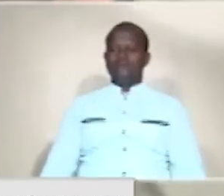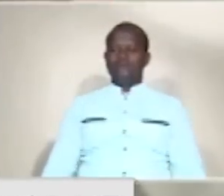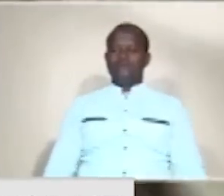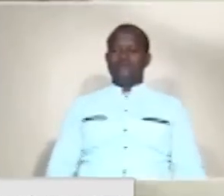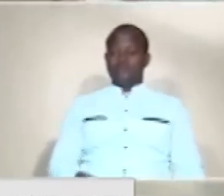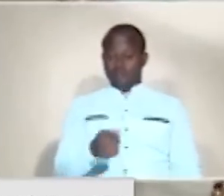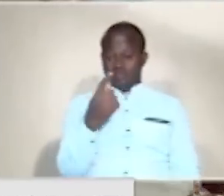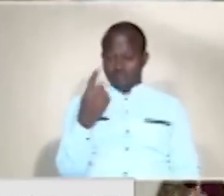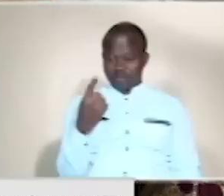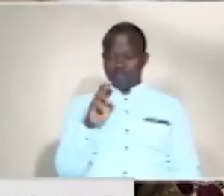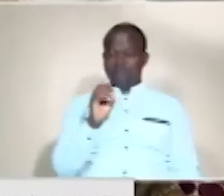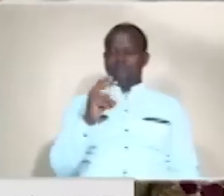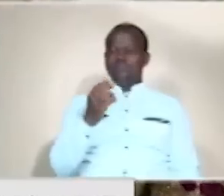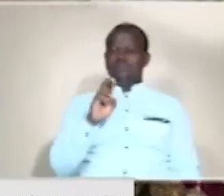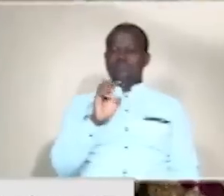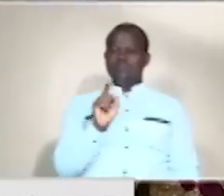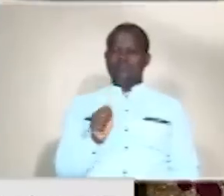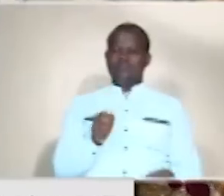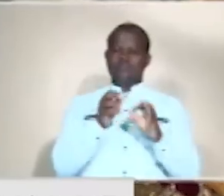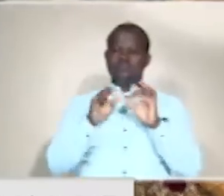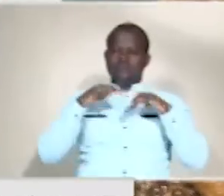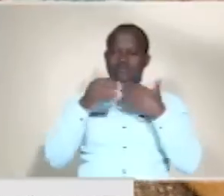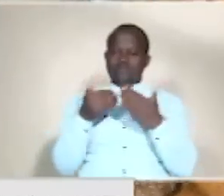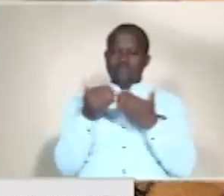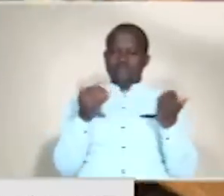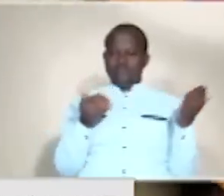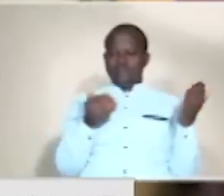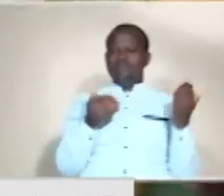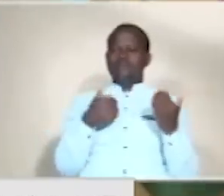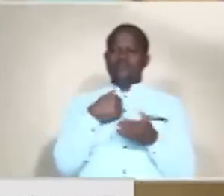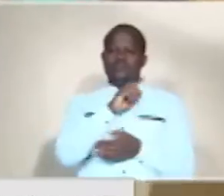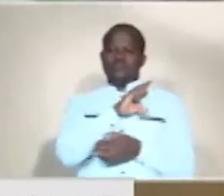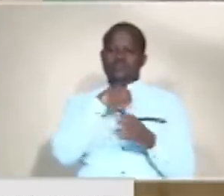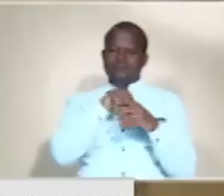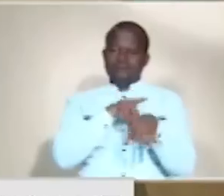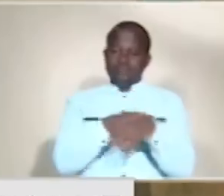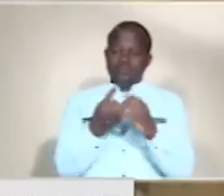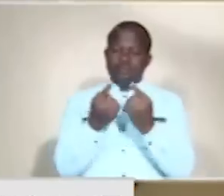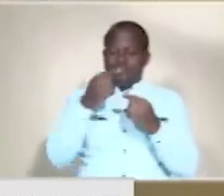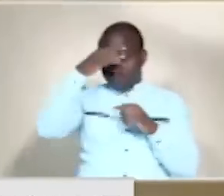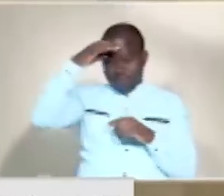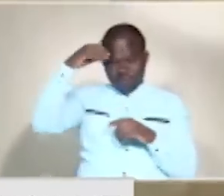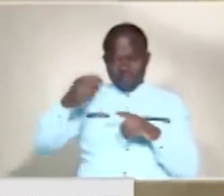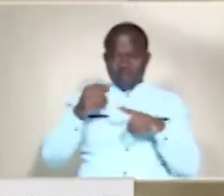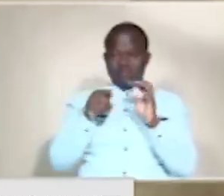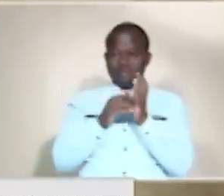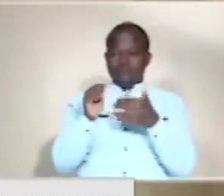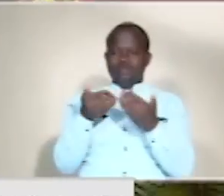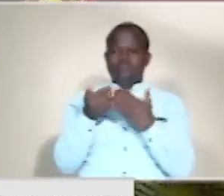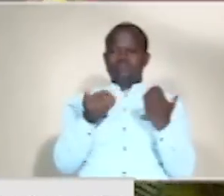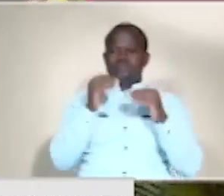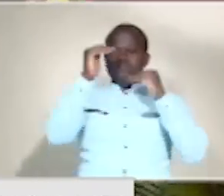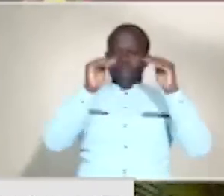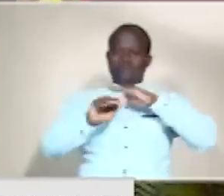Cana rumwe rondereza ni ibisobanuro by'ukuntu abaturage batomboye muri bino bihe inkwi zabaye ingume, ariko kandi